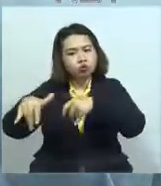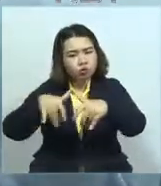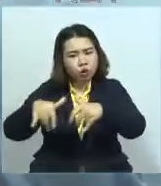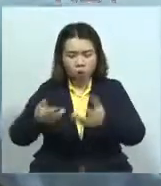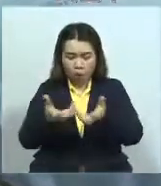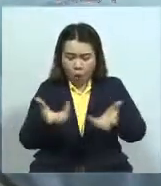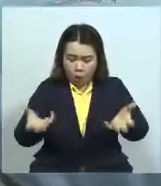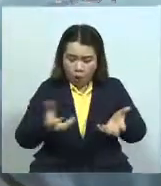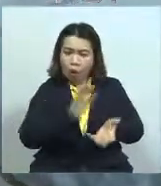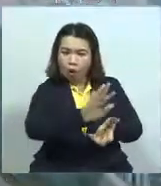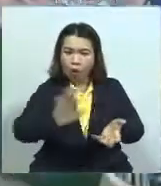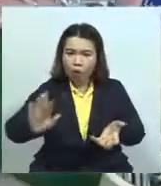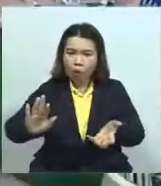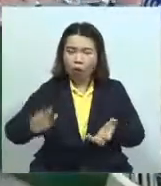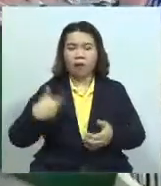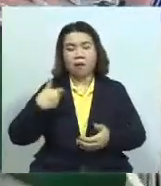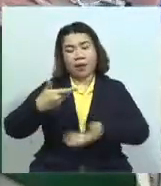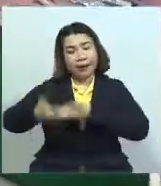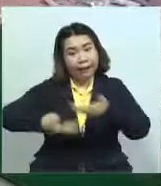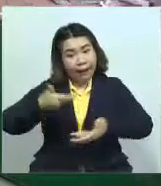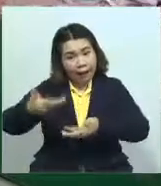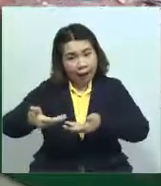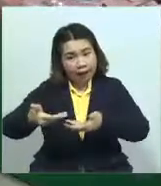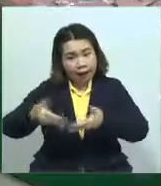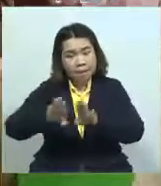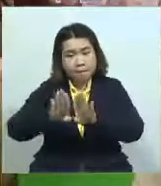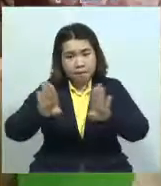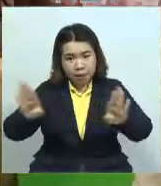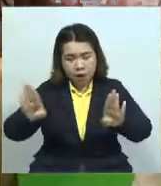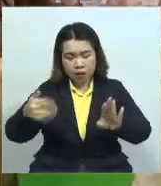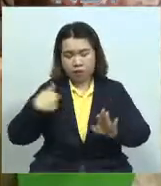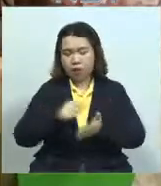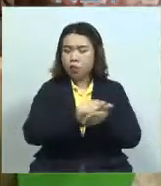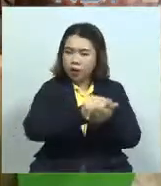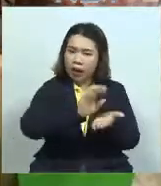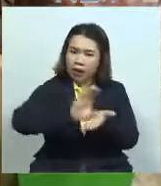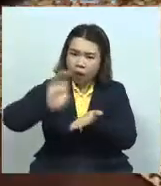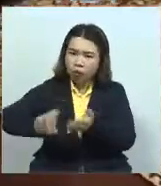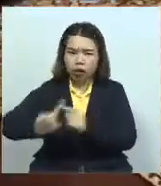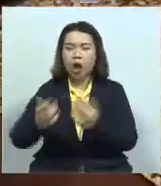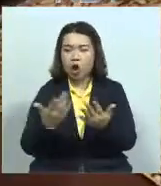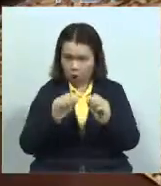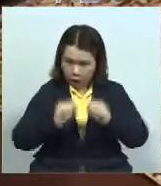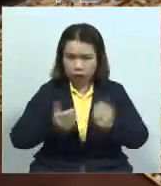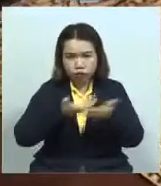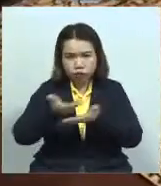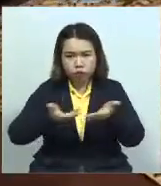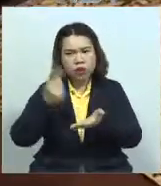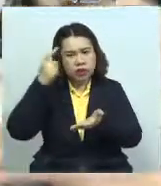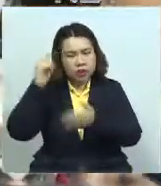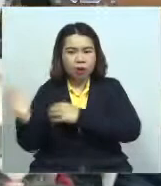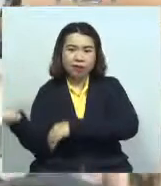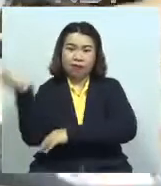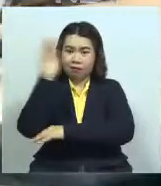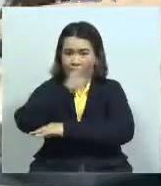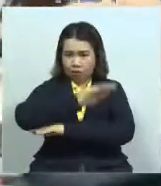ค้ารวมทั้งการเปิดตลาดการค้าบริการและการลงทุนอยู่ระหว่างการเจรจาครับคาดว่าอาจใช้เวลาตลอดทั้งวัน